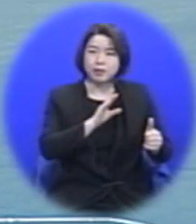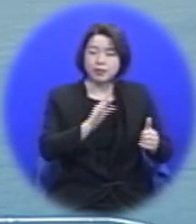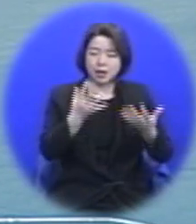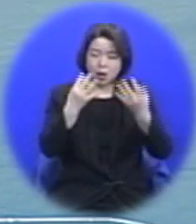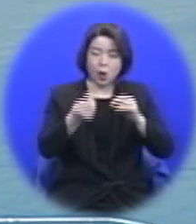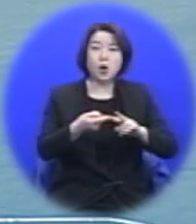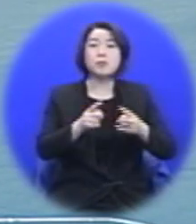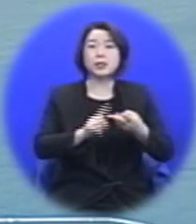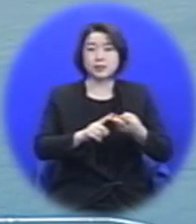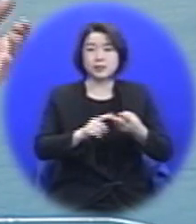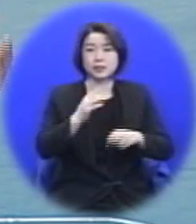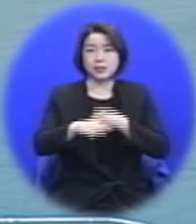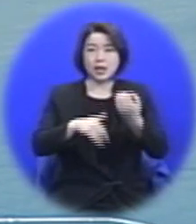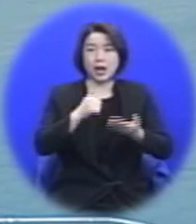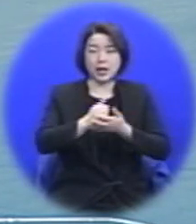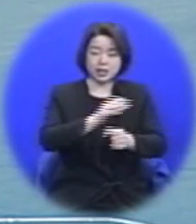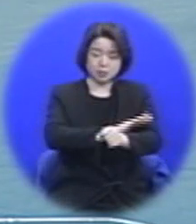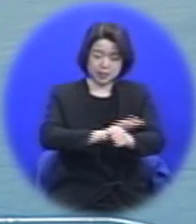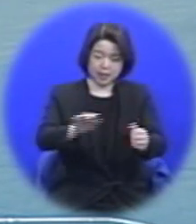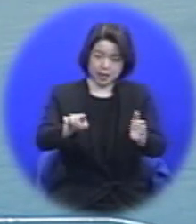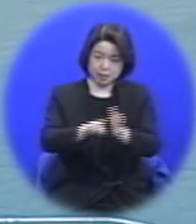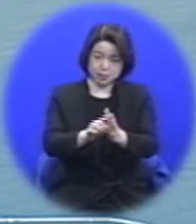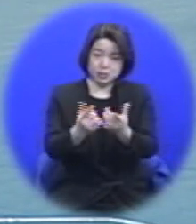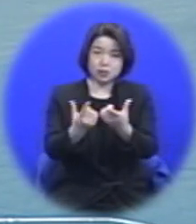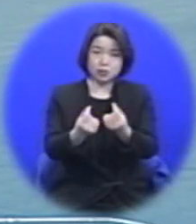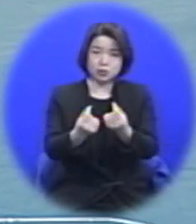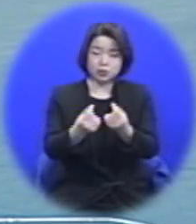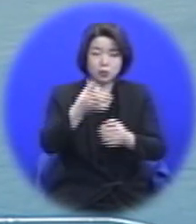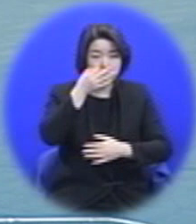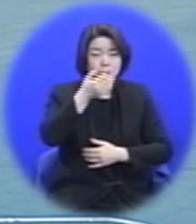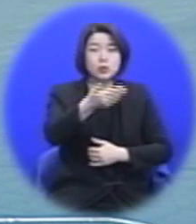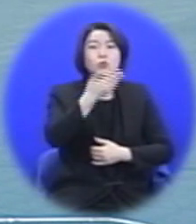얼마든지 하나님을 잘 믿는 것처럼 보일 수 있습니다.